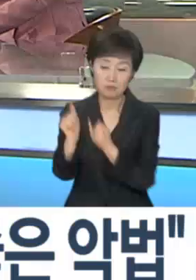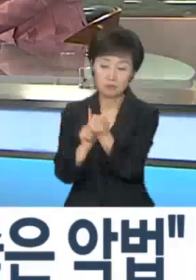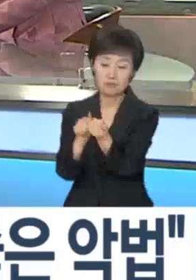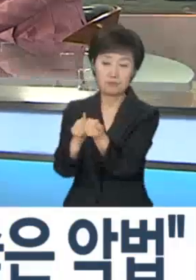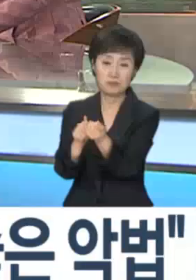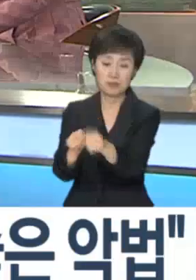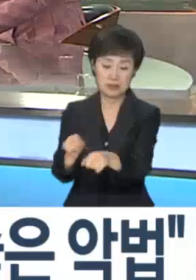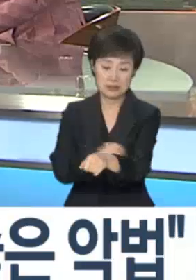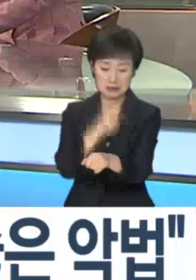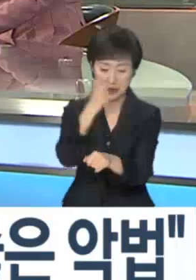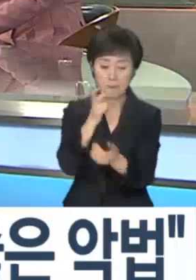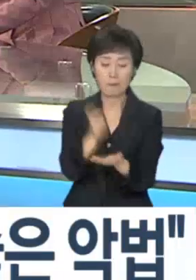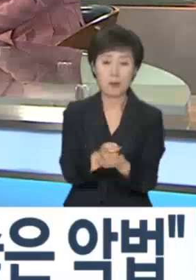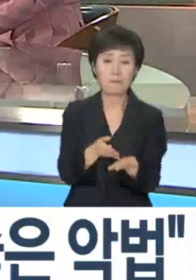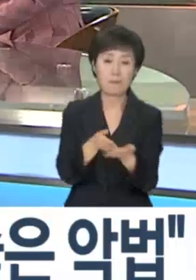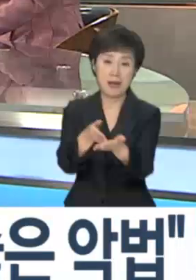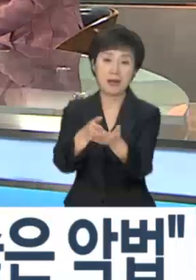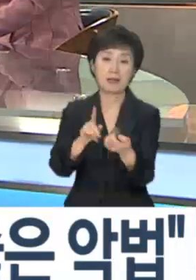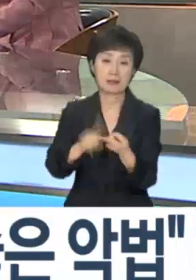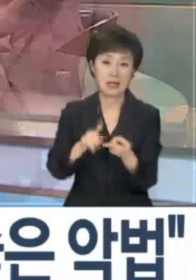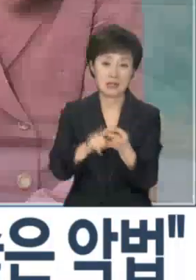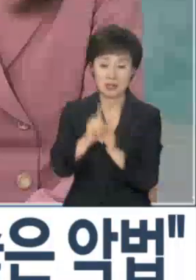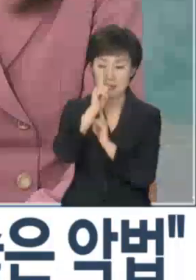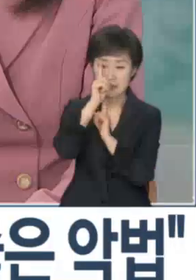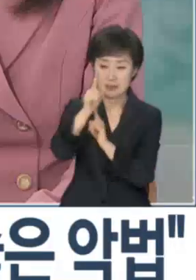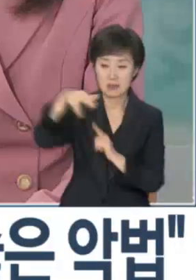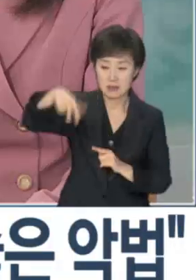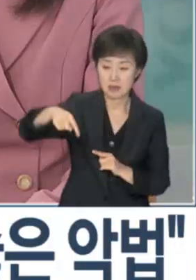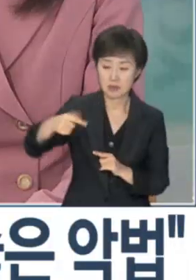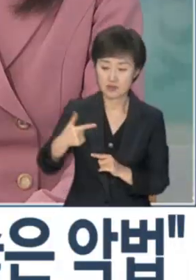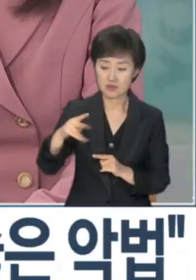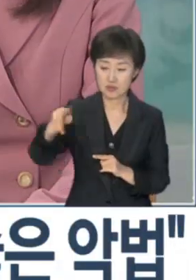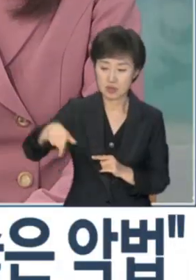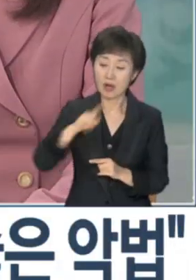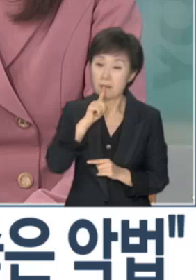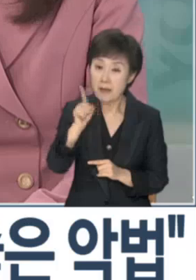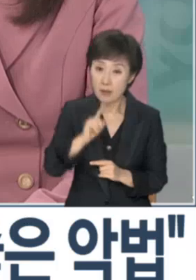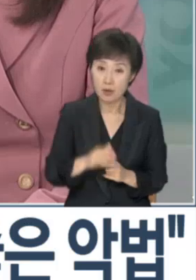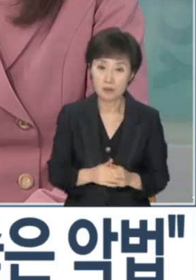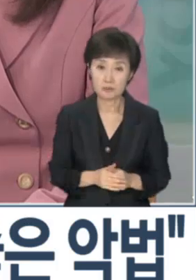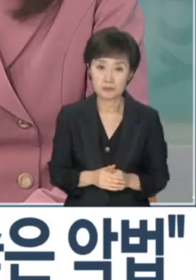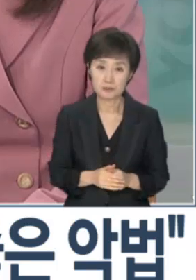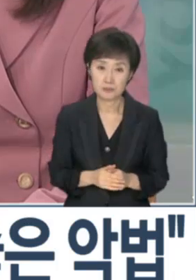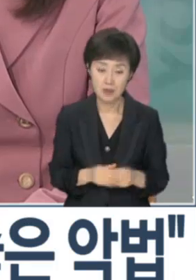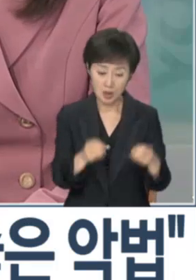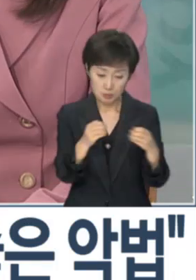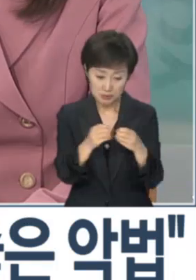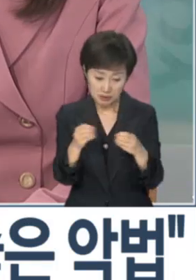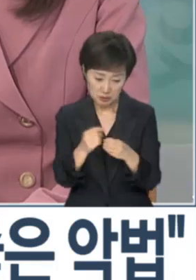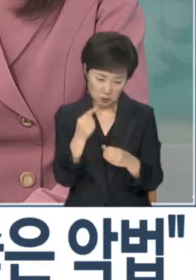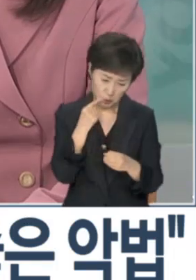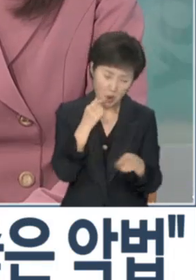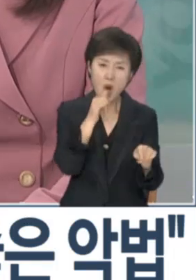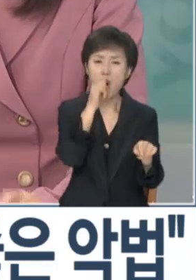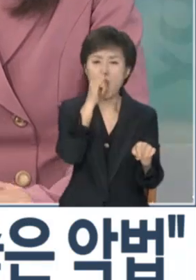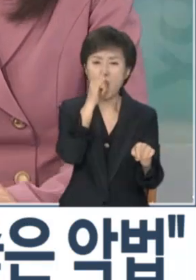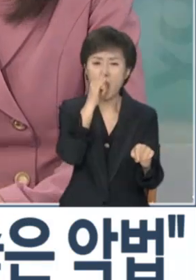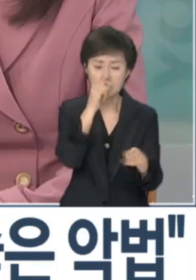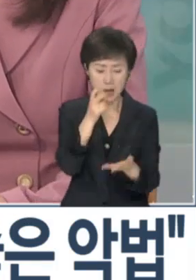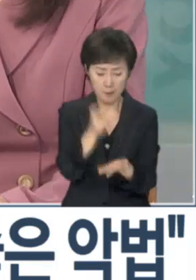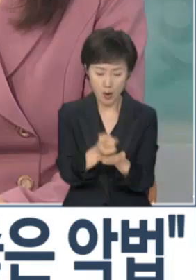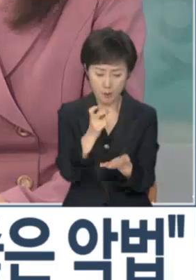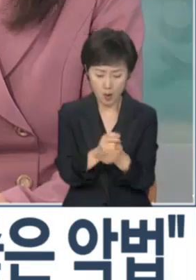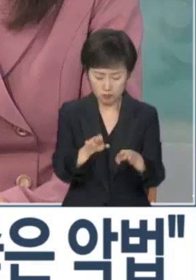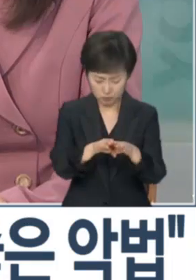특검법 관련해서 이준석 전 대표는 이렇게 전망을 했습니다. 이제 독소 조항을 거론하면서도 법 앞에 예외는